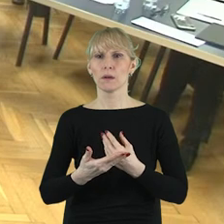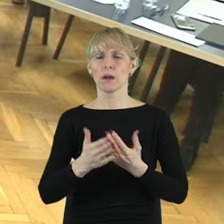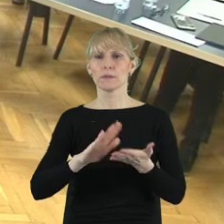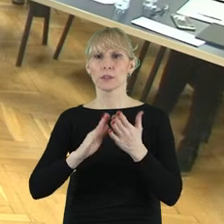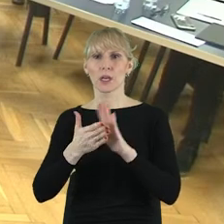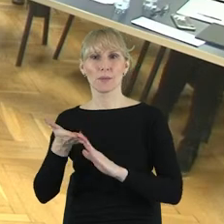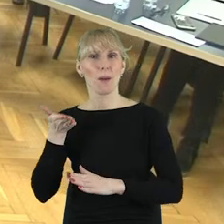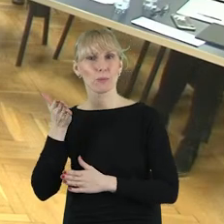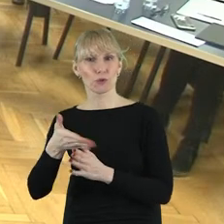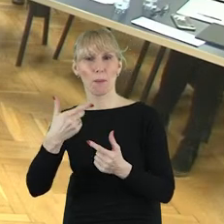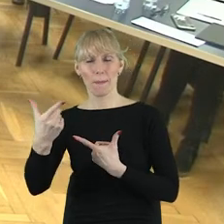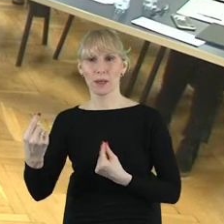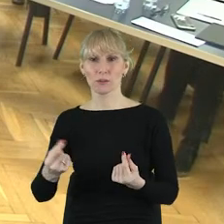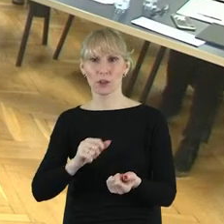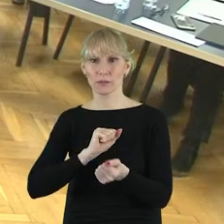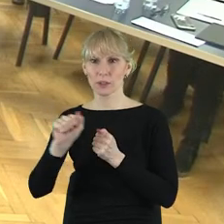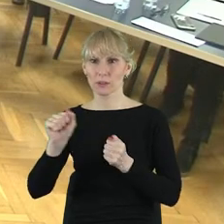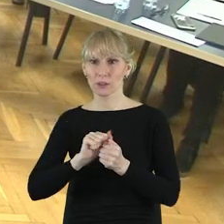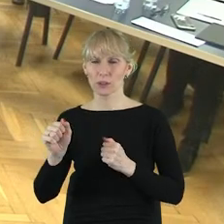kiedy to partnerstwo zostało zniszczone.